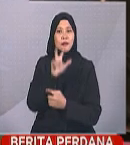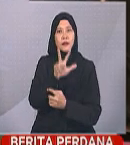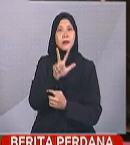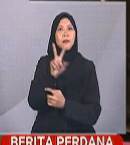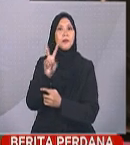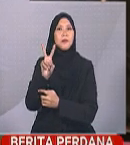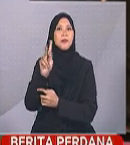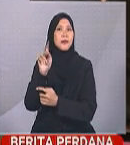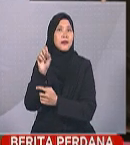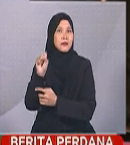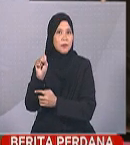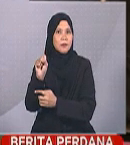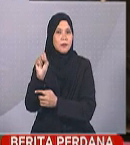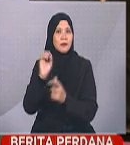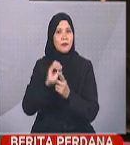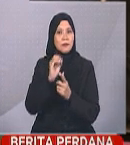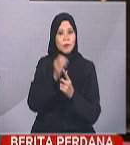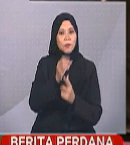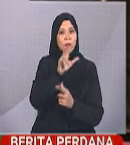32 kes ataupun